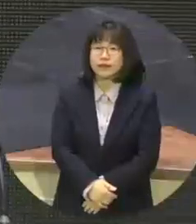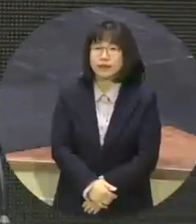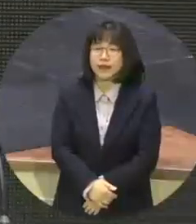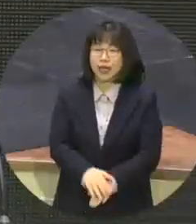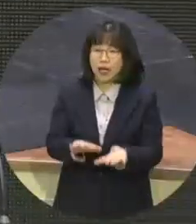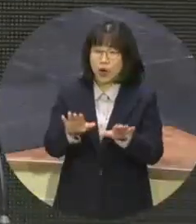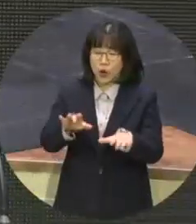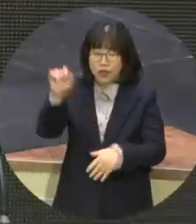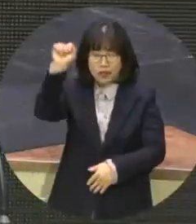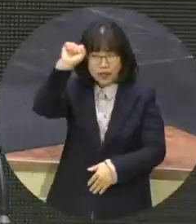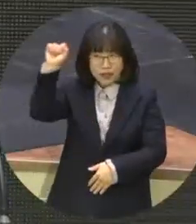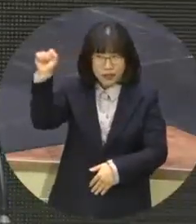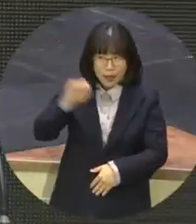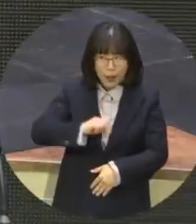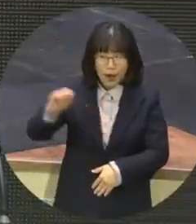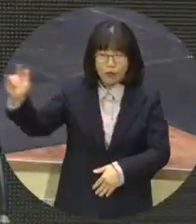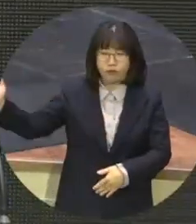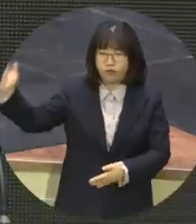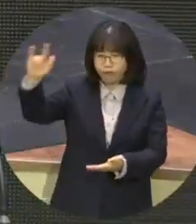오늘 새벽에 기도를 했는데